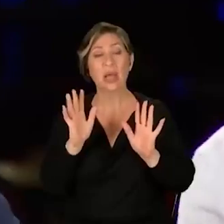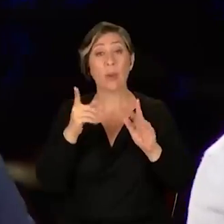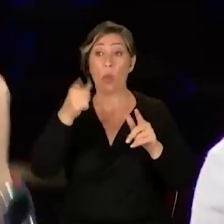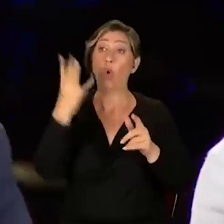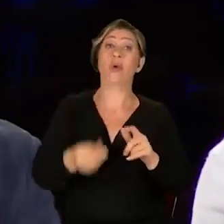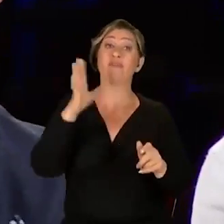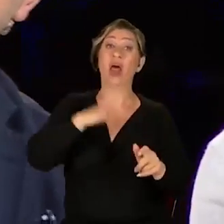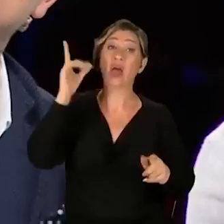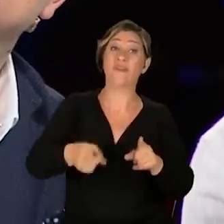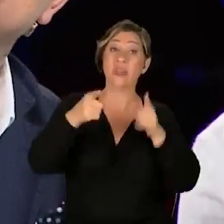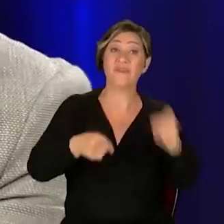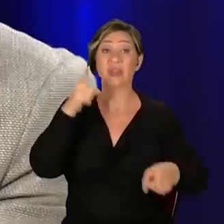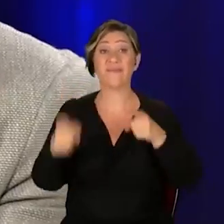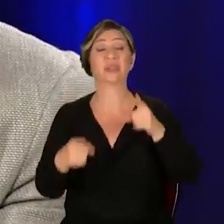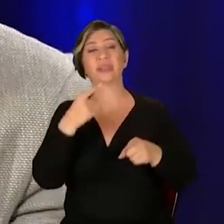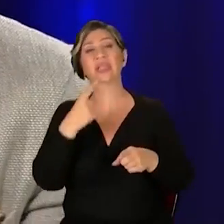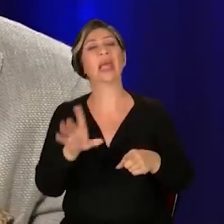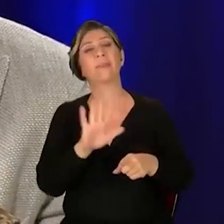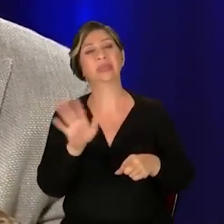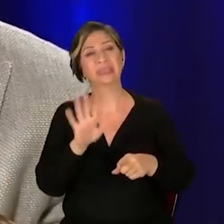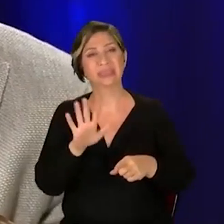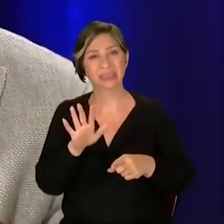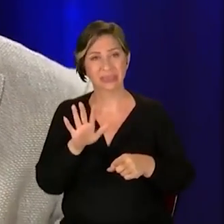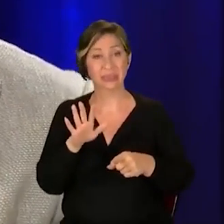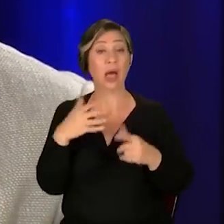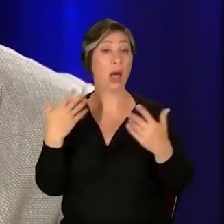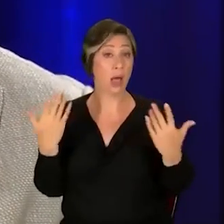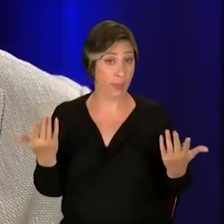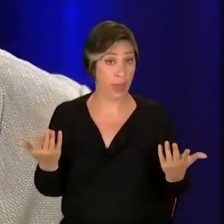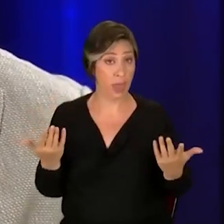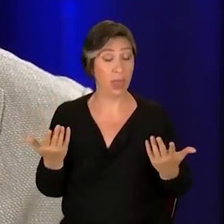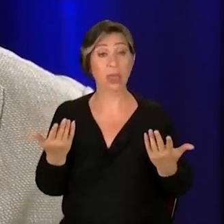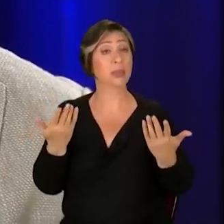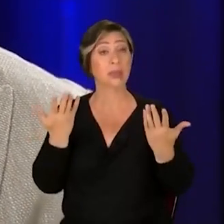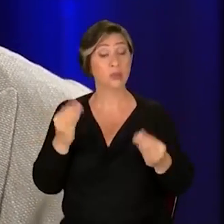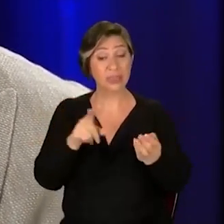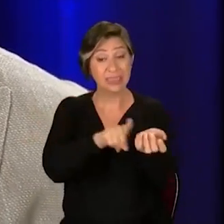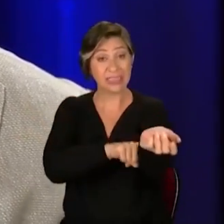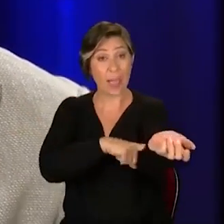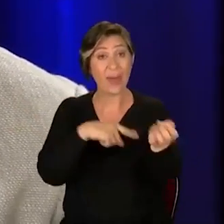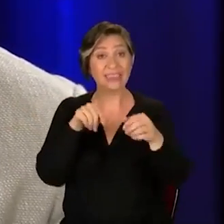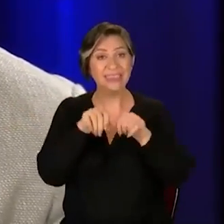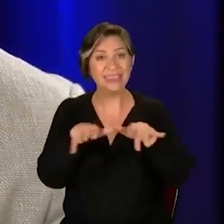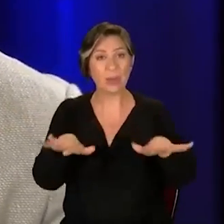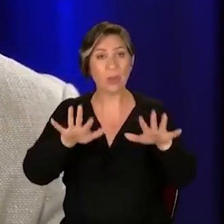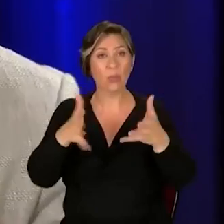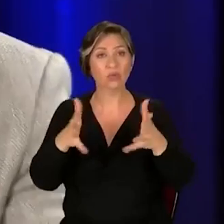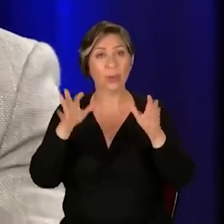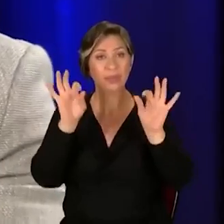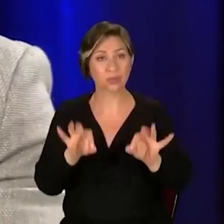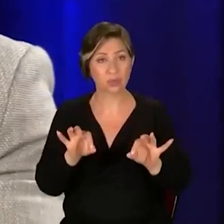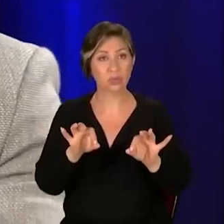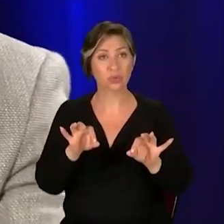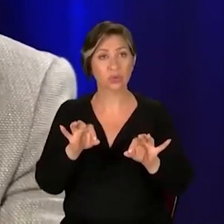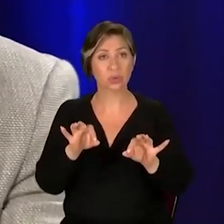iddialı, hani bunu kanser yapar dersek çok iddialı olur. Ama ne yapıyorsunuz? Damar sistemini bozmaya başlıyorsunuz. İşte önce